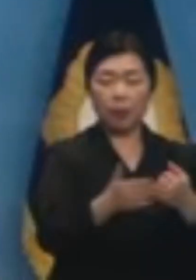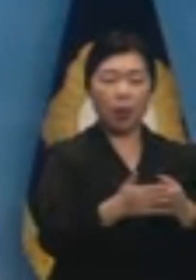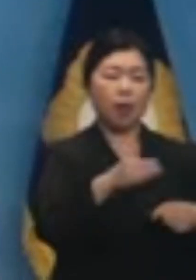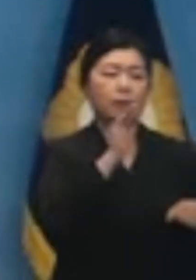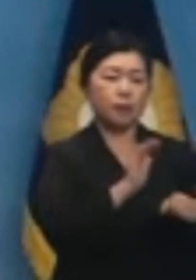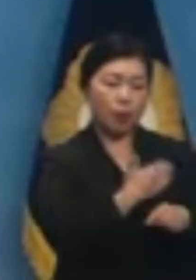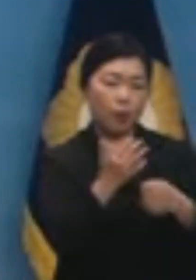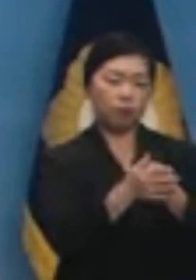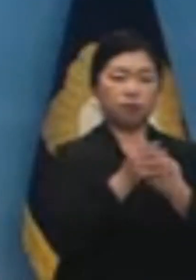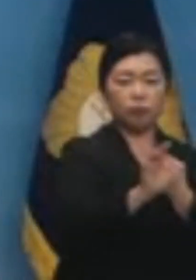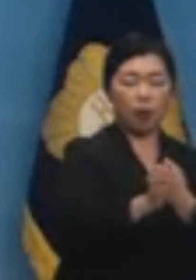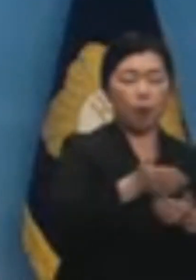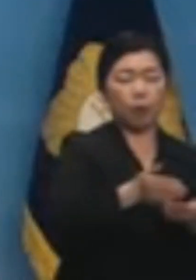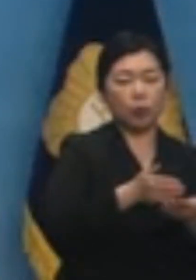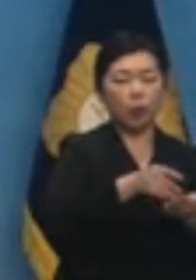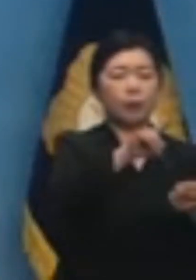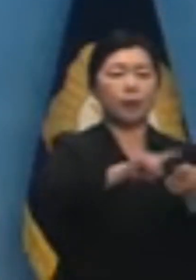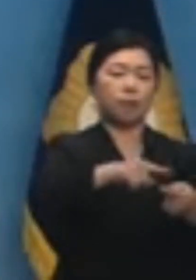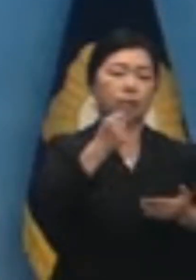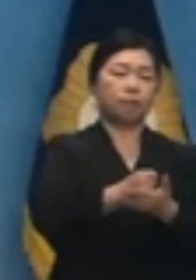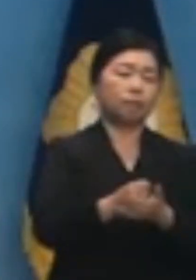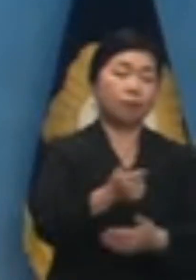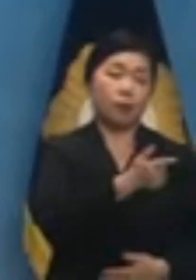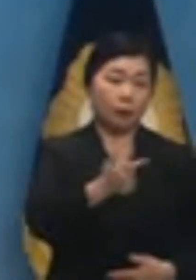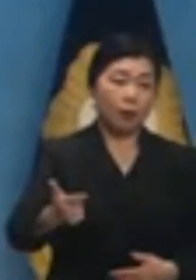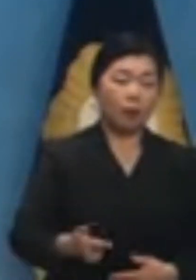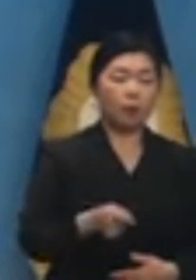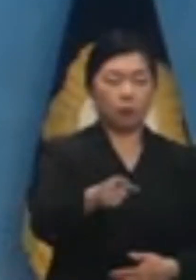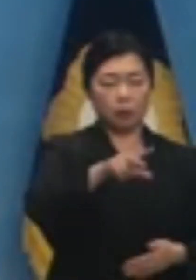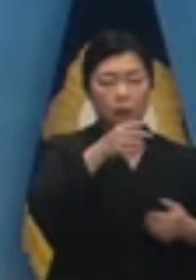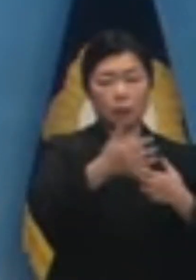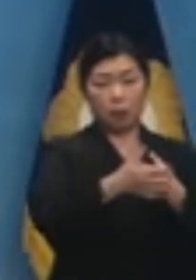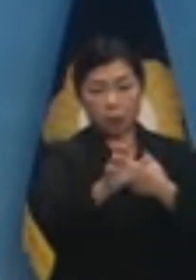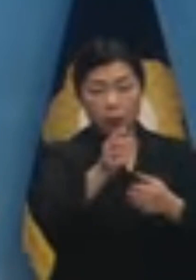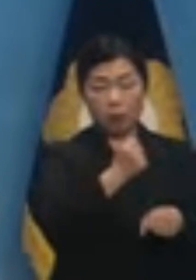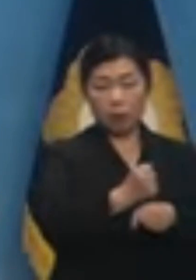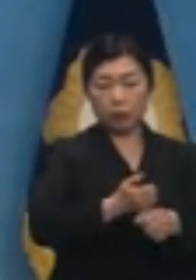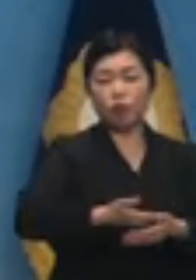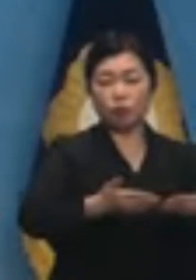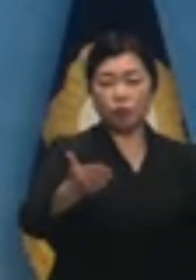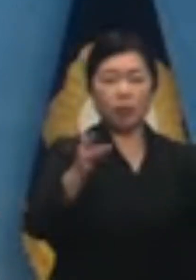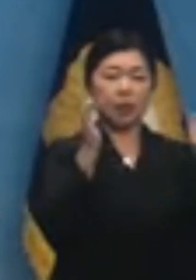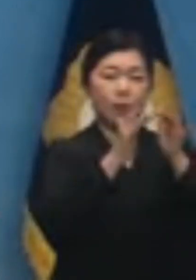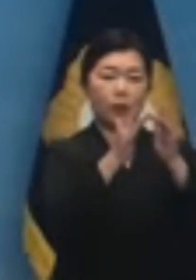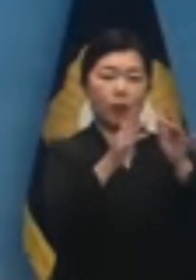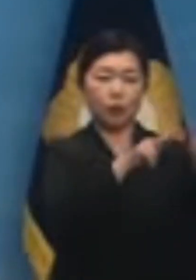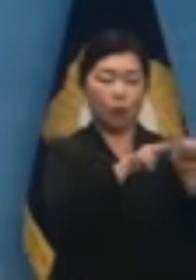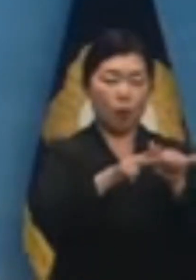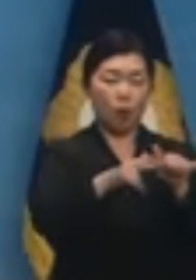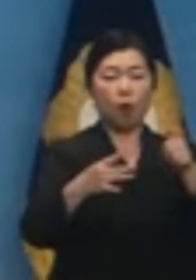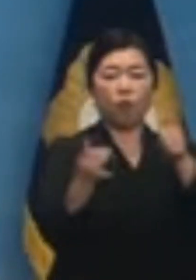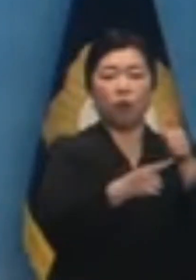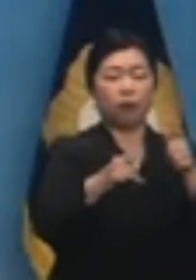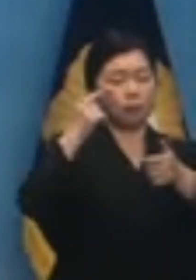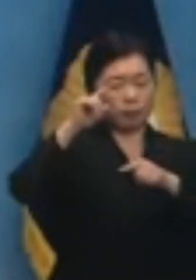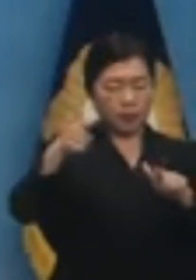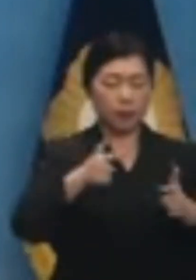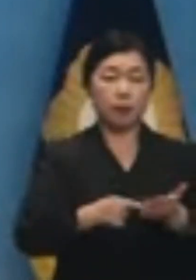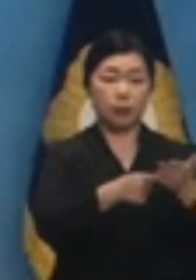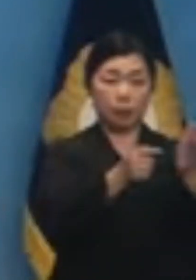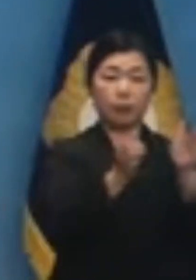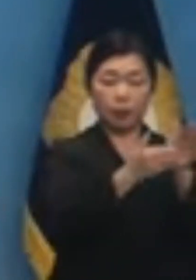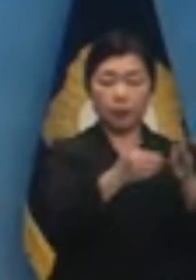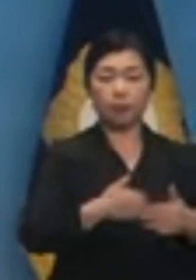왜곡된 보도 획득에 깊이 일감을 표하며 해당 보도들에 대해 인터넷 선거보도 심의위원회에 이의 신청을 접수했음을